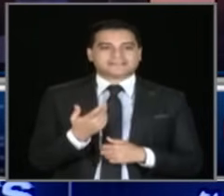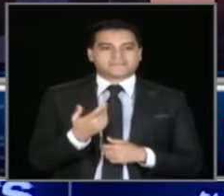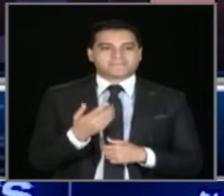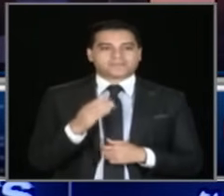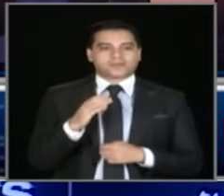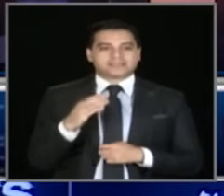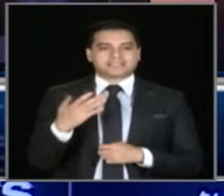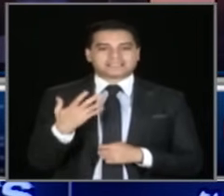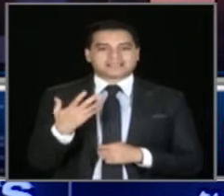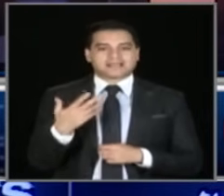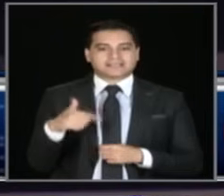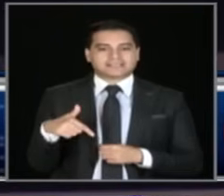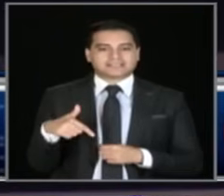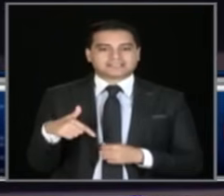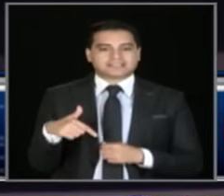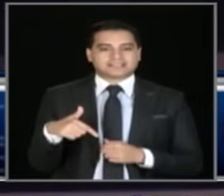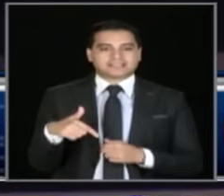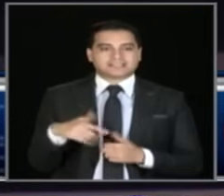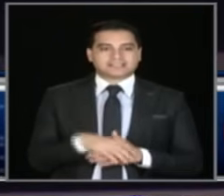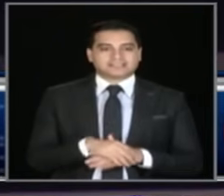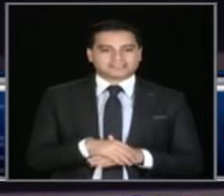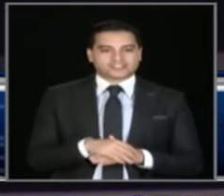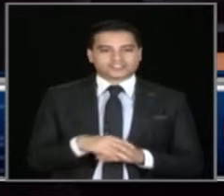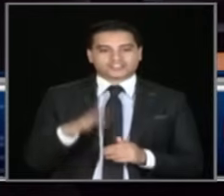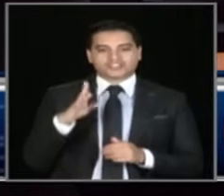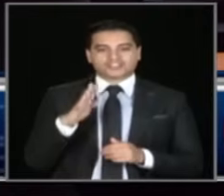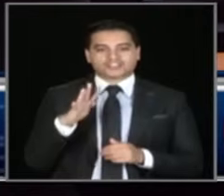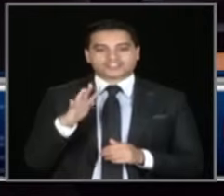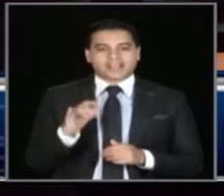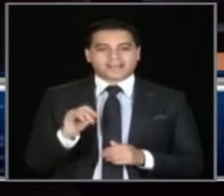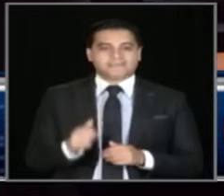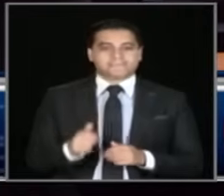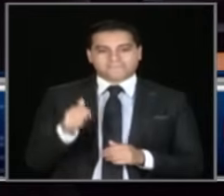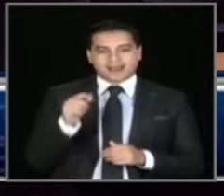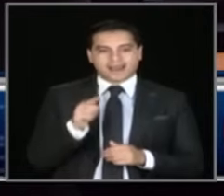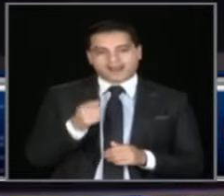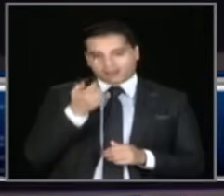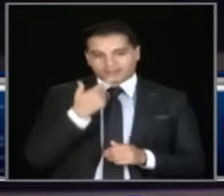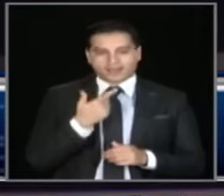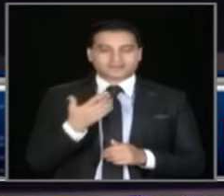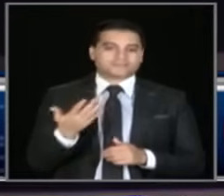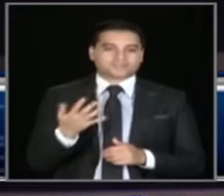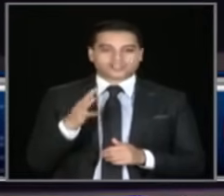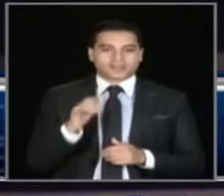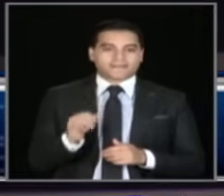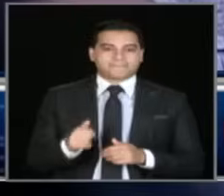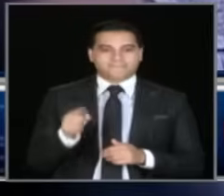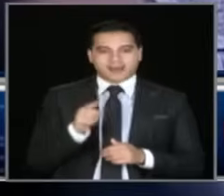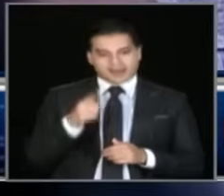كام بقى؟ 6. شيماء اختك هتعيط. 8 ولا هتعيط. شيماء عارفه